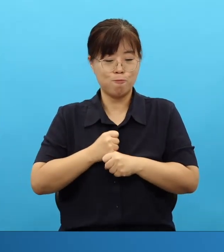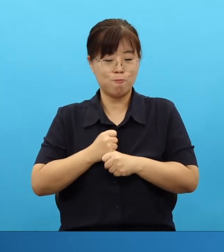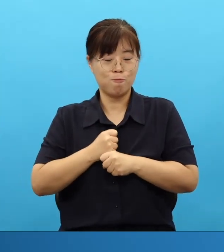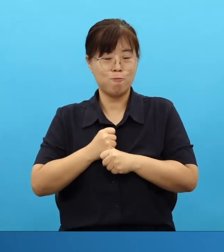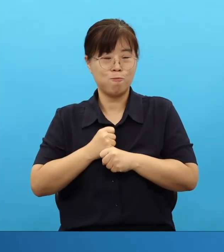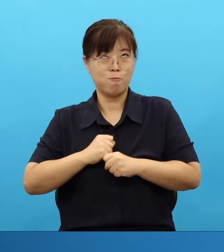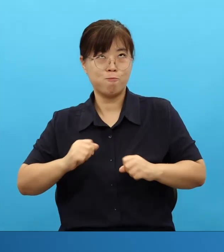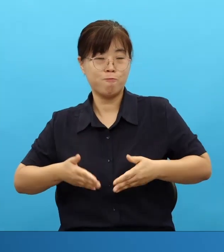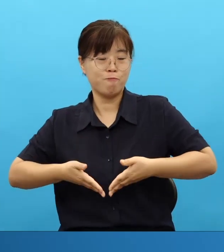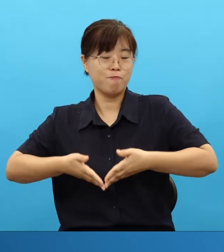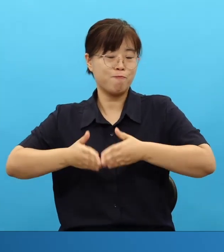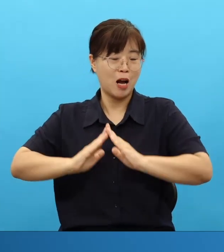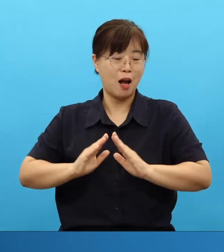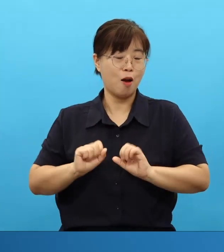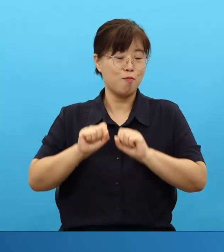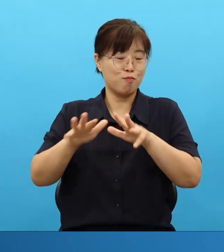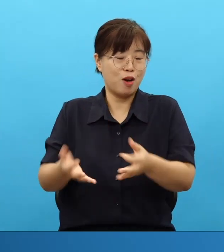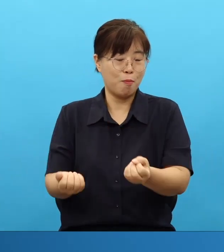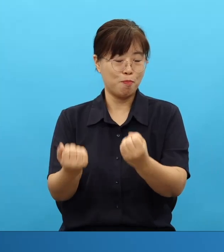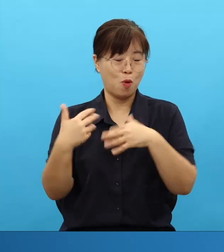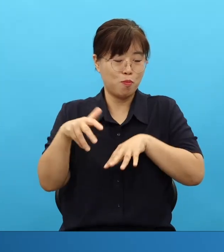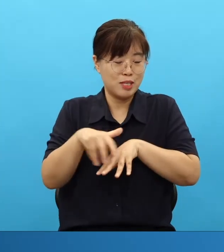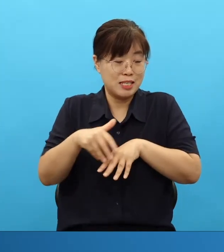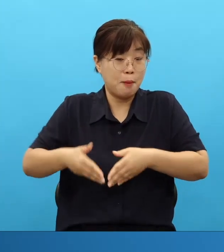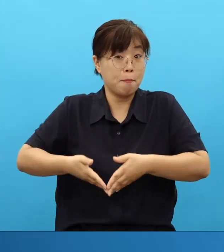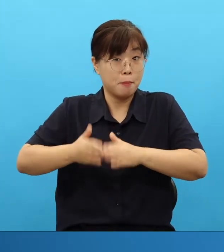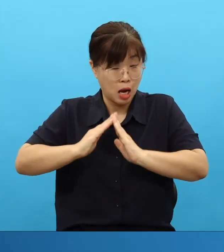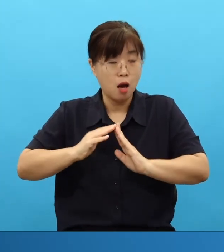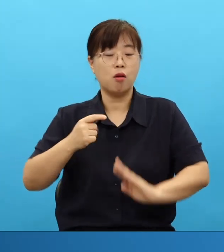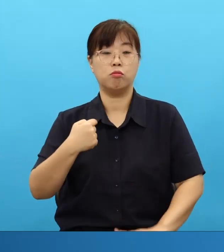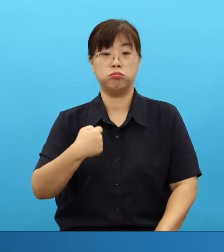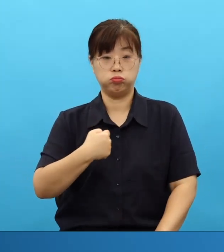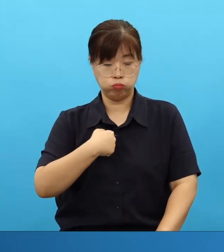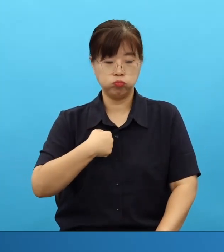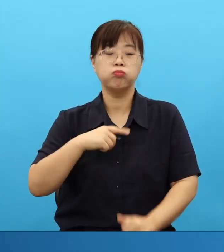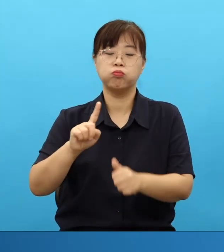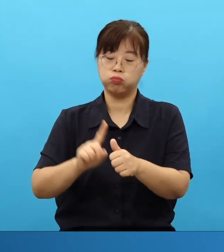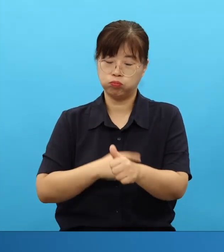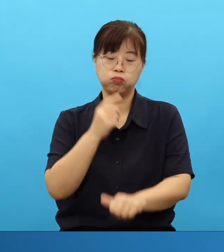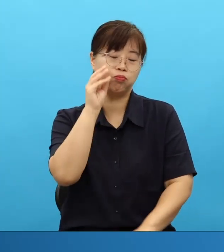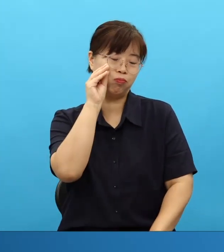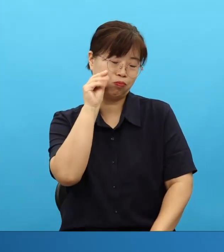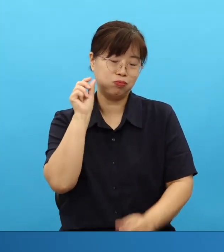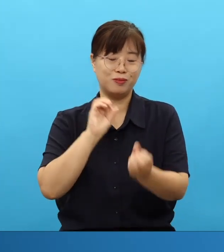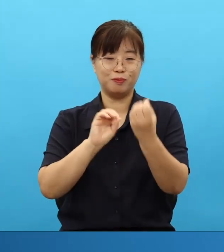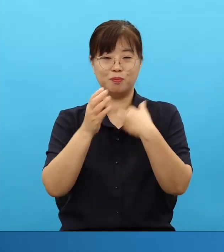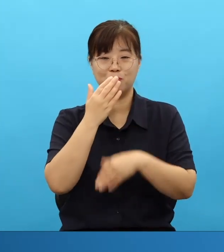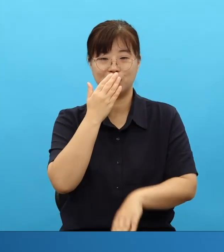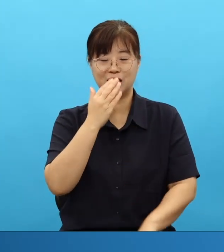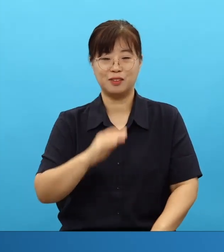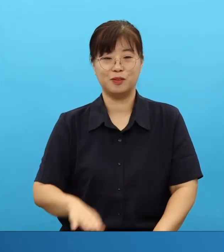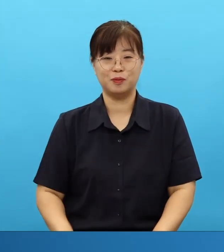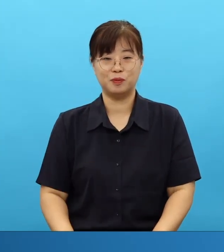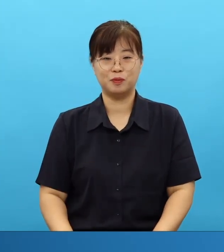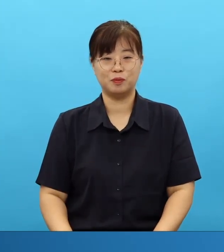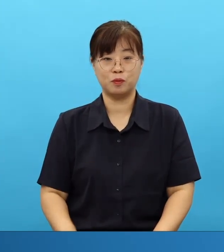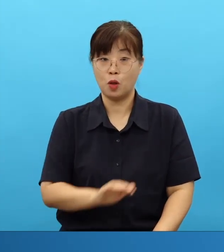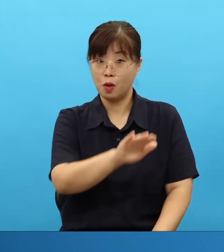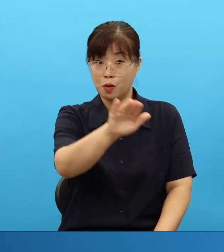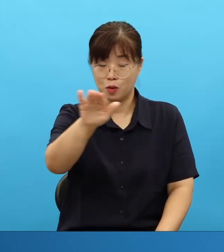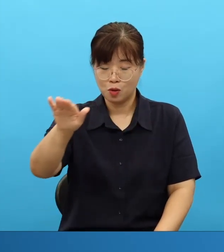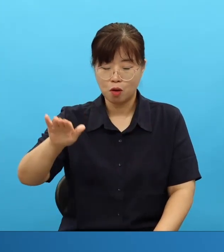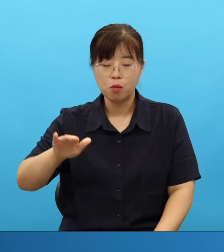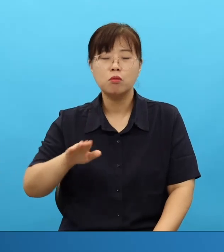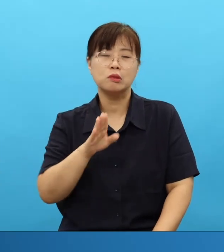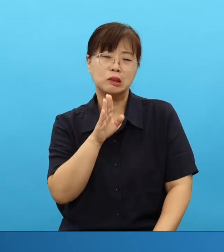없습니다 그래서 오늘 여러분들 진짜 한번 생각하셔야 됩니다 흐름을